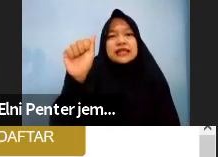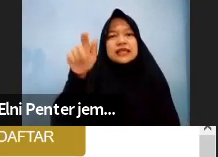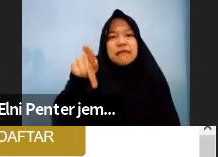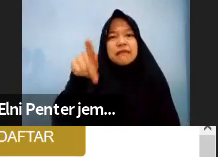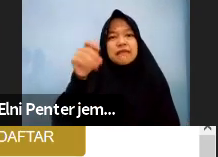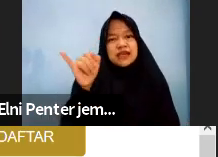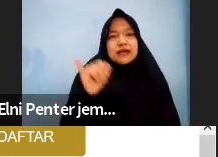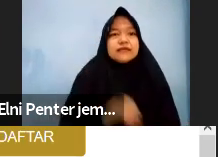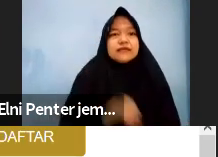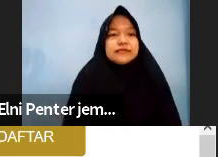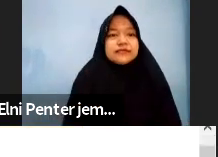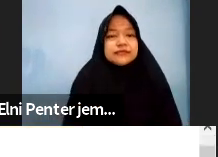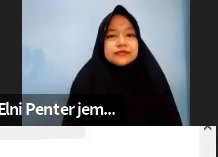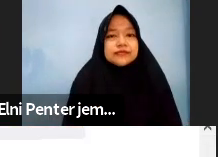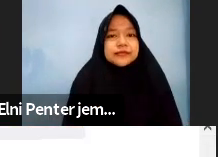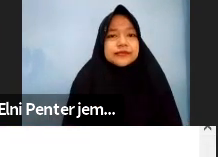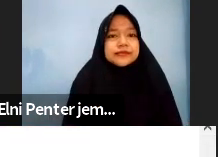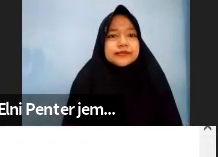mereka